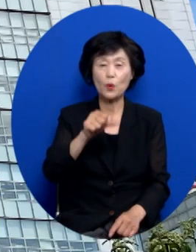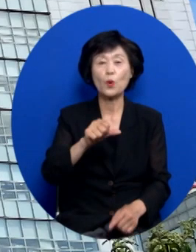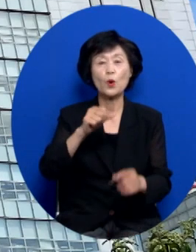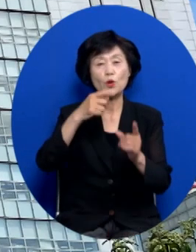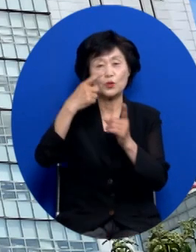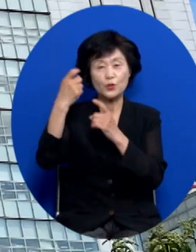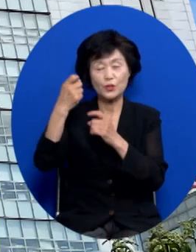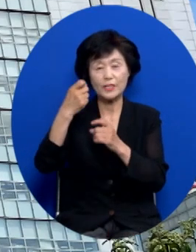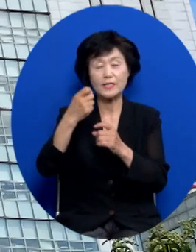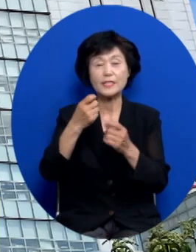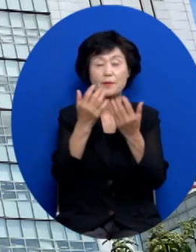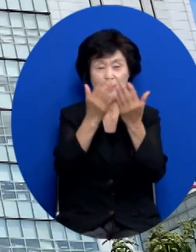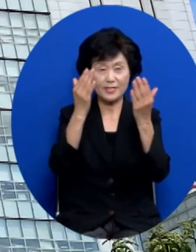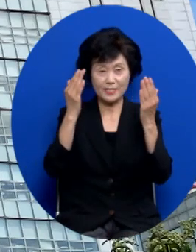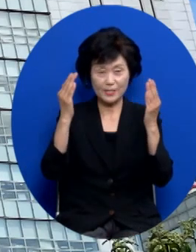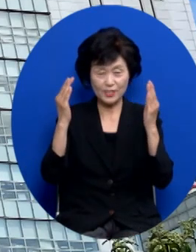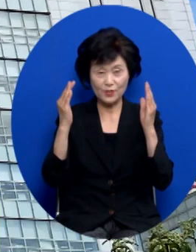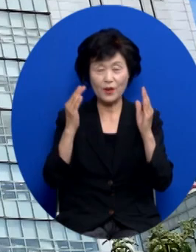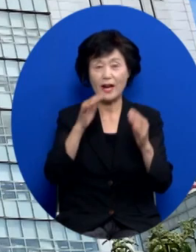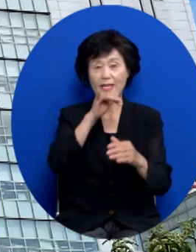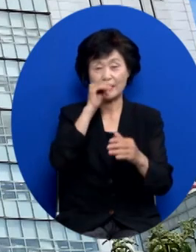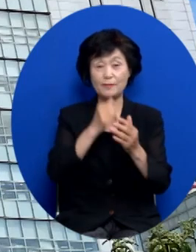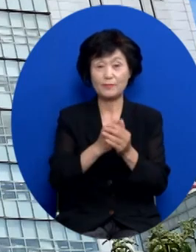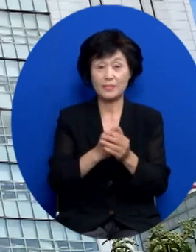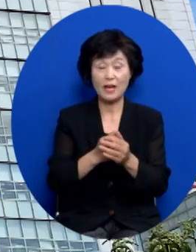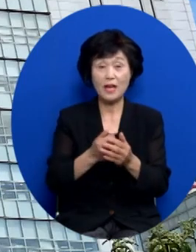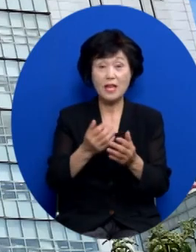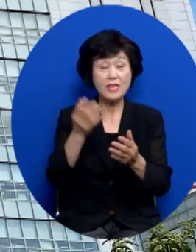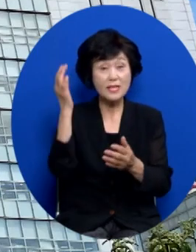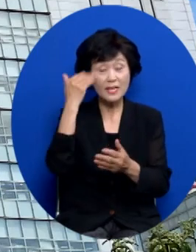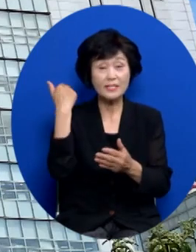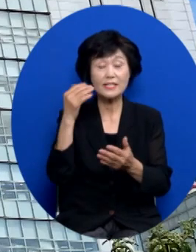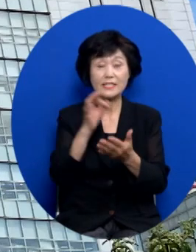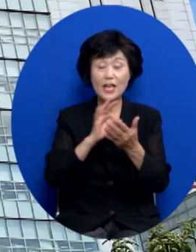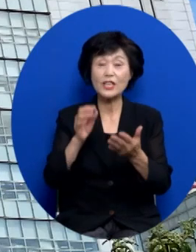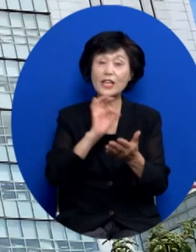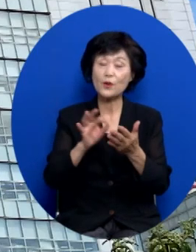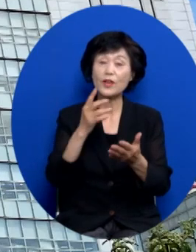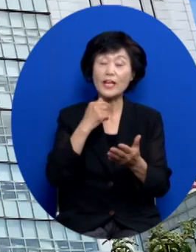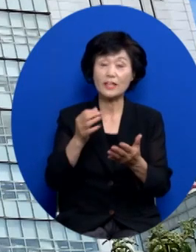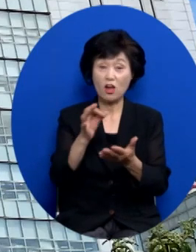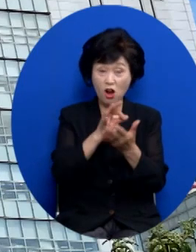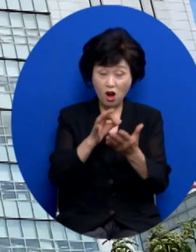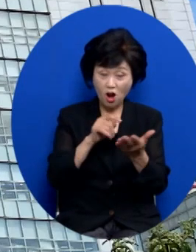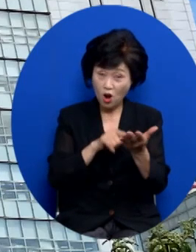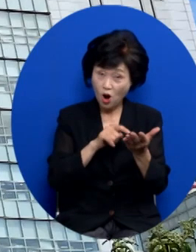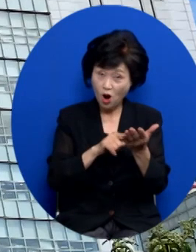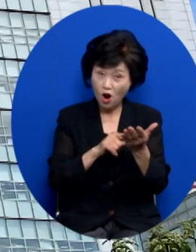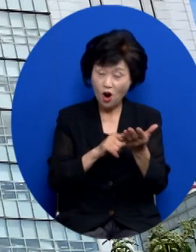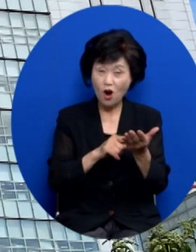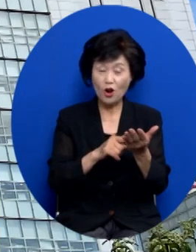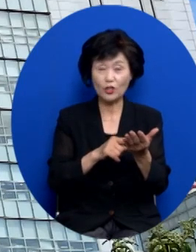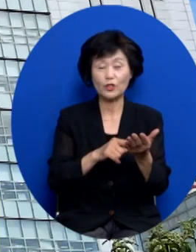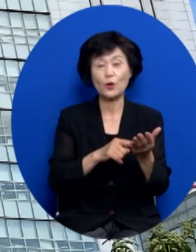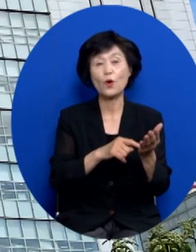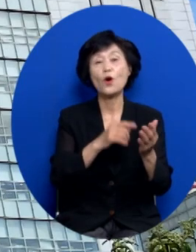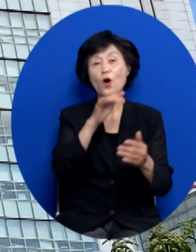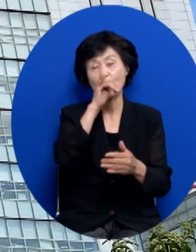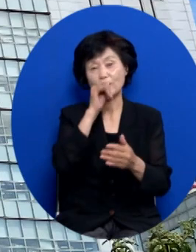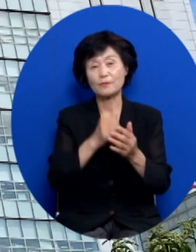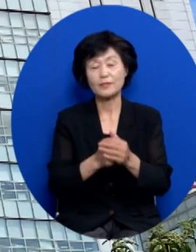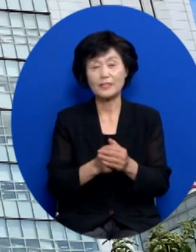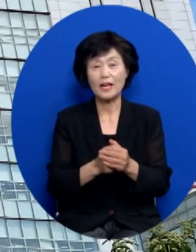설교집과 웨슬리 목사가 사용했던 헌금 접시 등을 선보입니다. 존 웨슬리 회심 285주년 기념